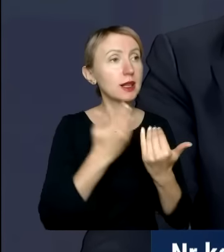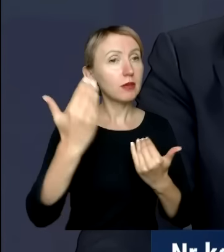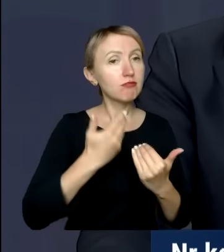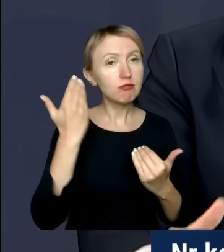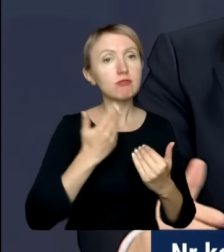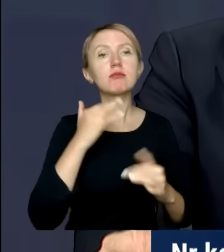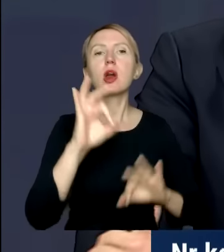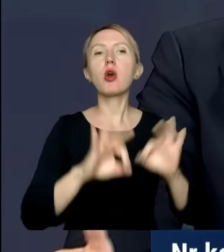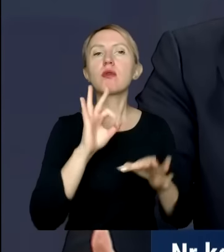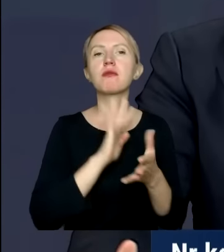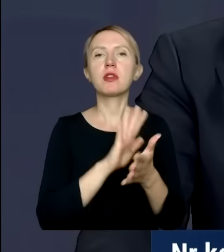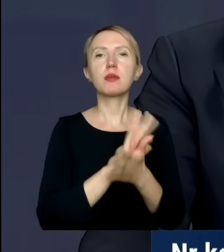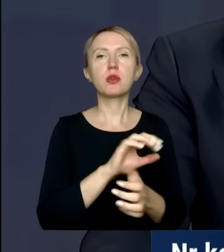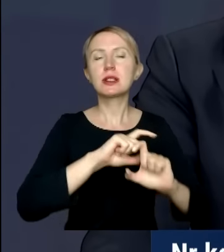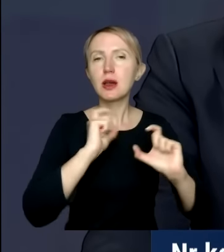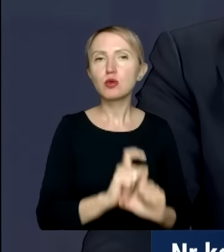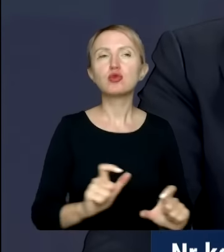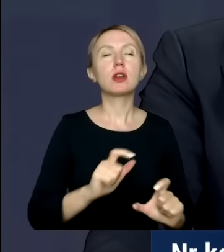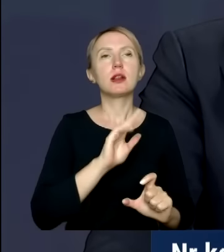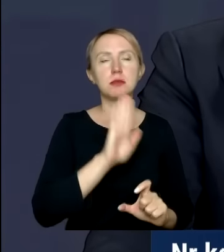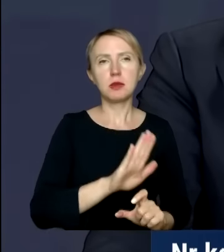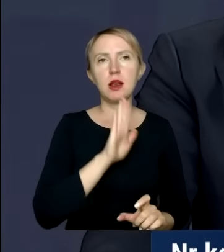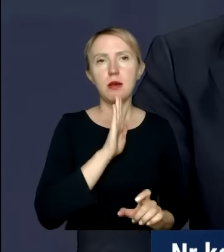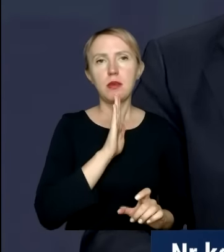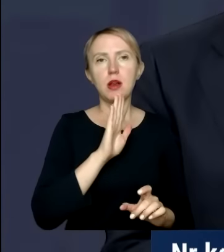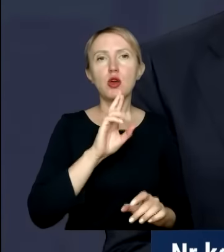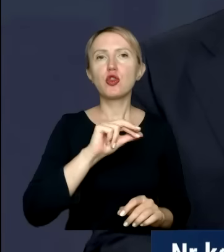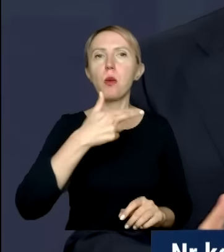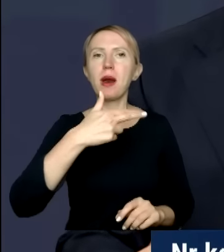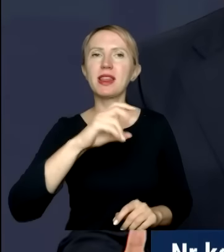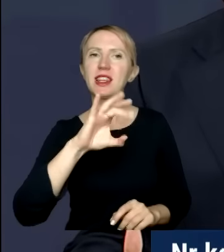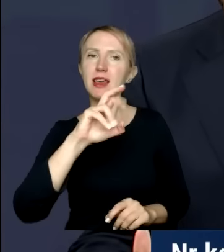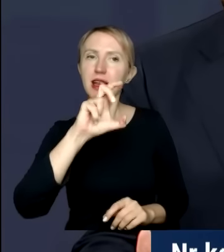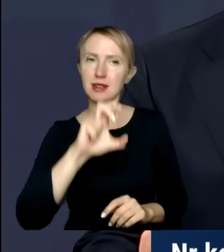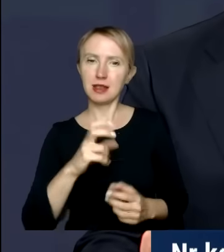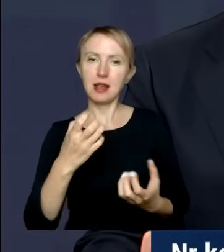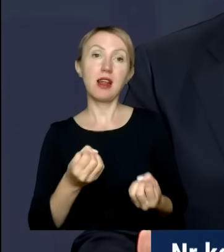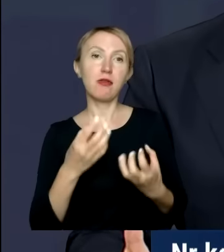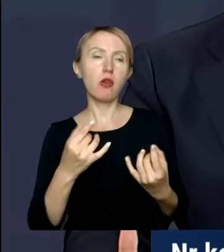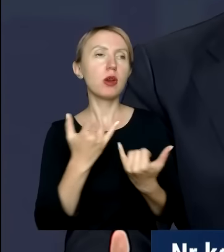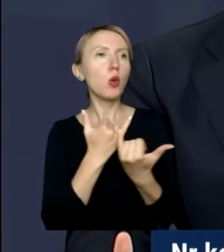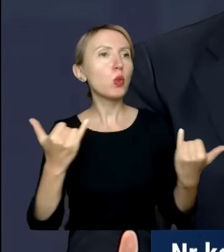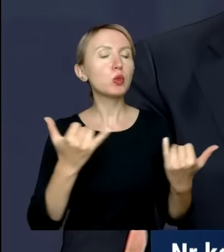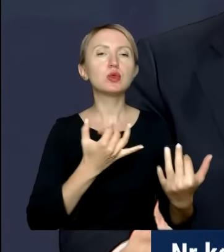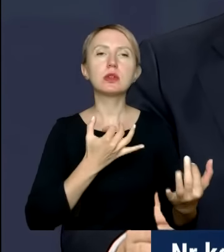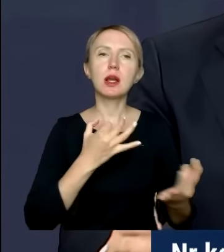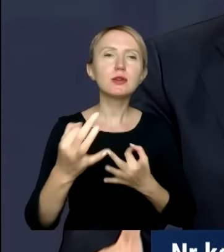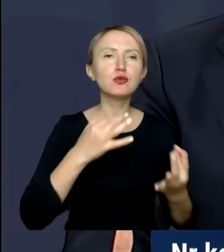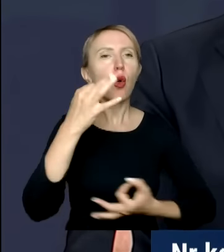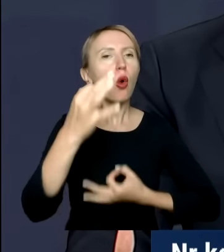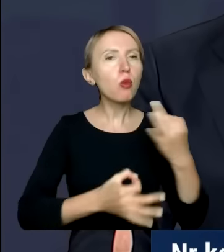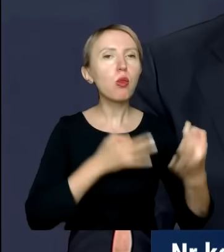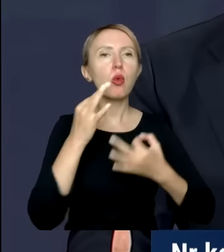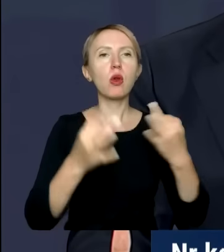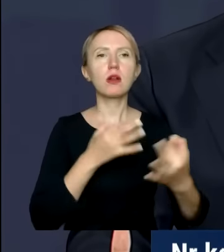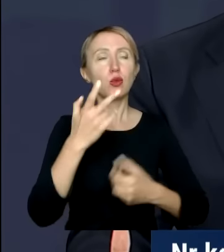konferencjach prasowych cały czas jest prowadzony przez Romana Giertycha i opowiada różne historie co do których ich